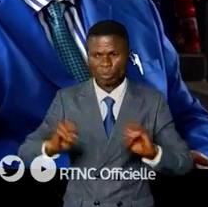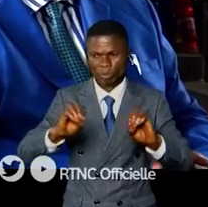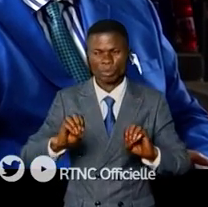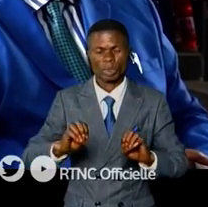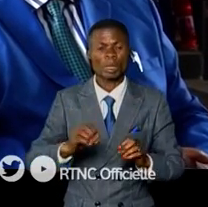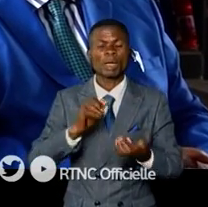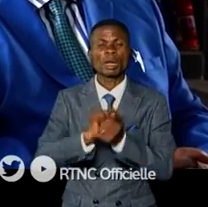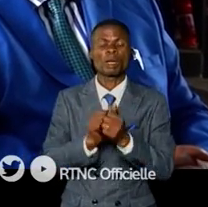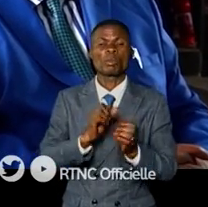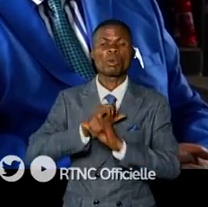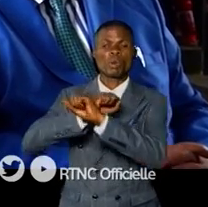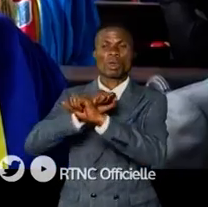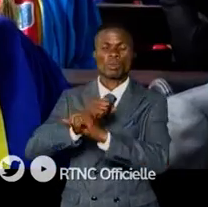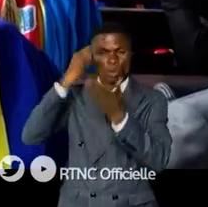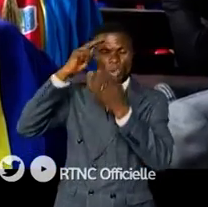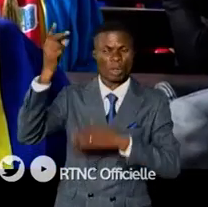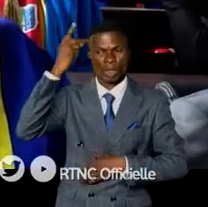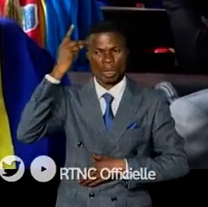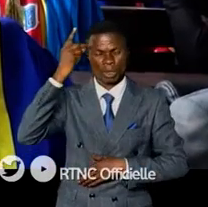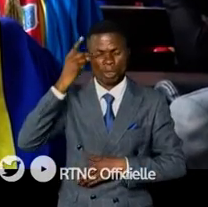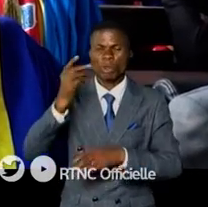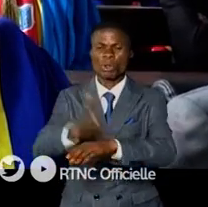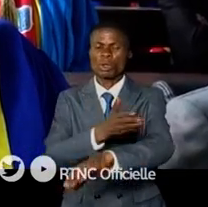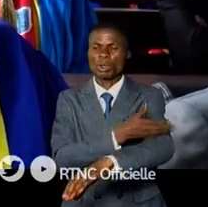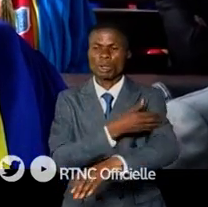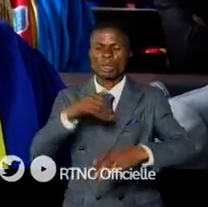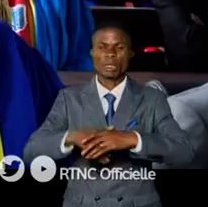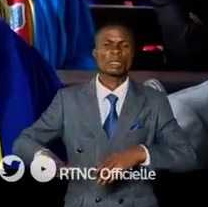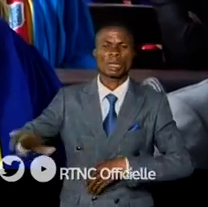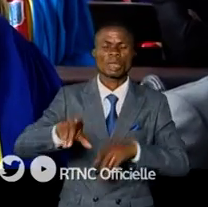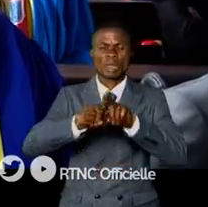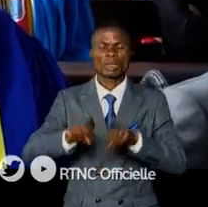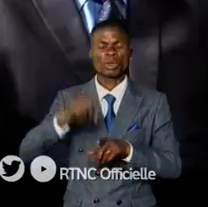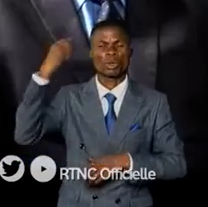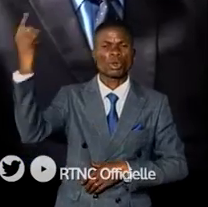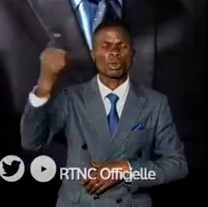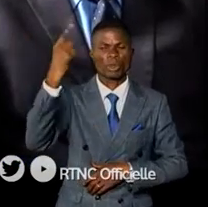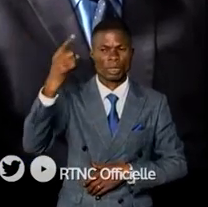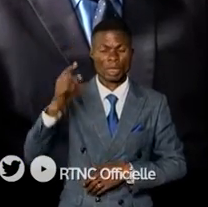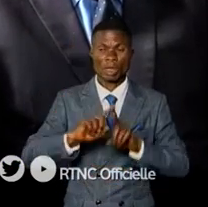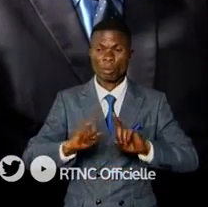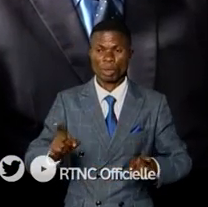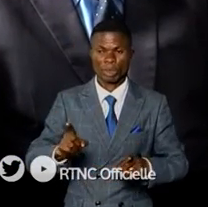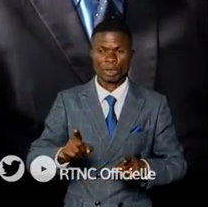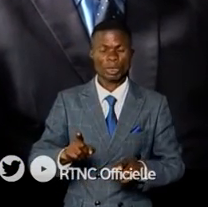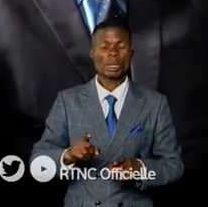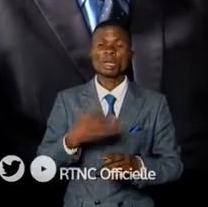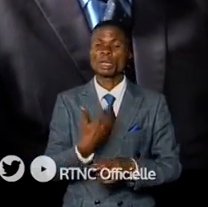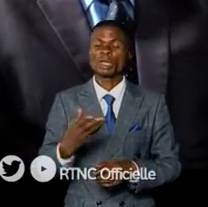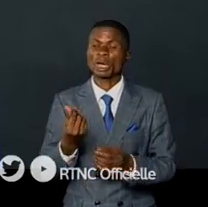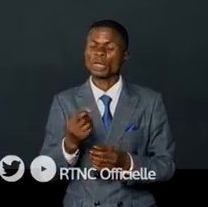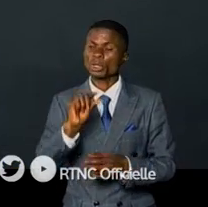questions empêchent l'université congolaise de rayonner au niveau national et international. Malgré ces maigres ressources,